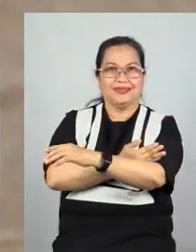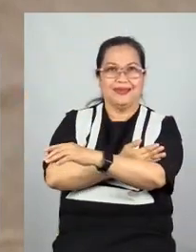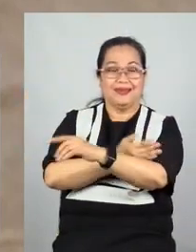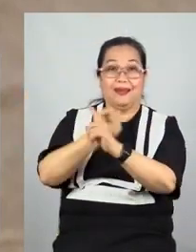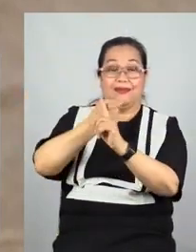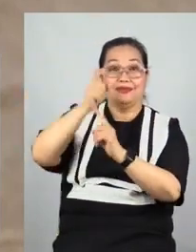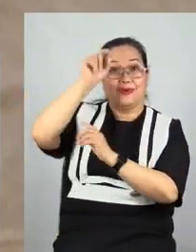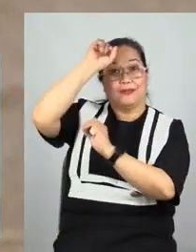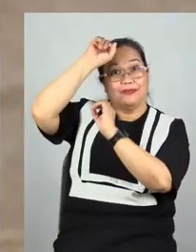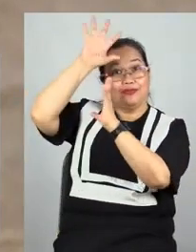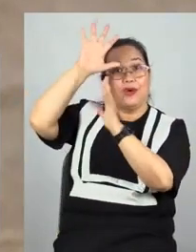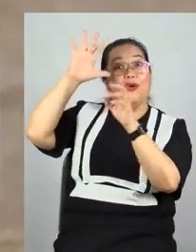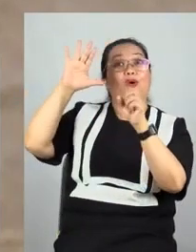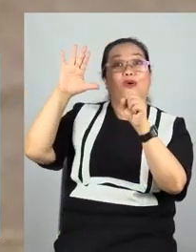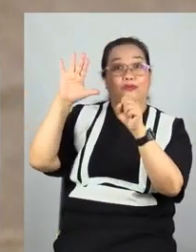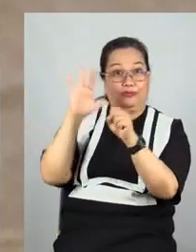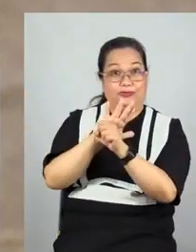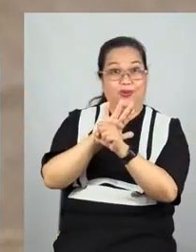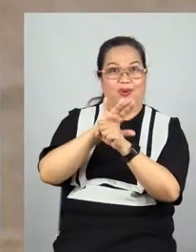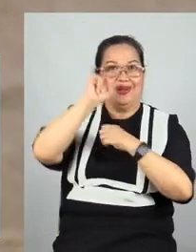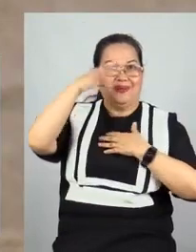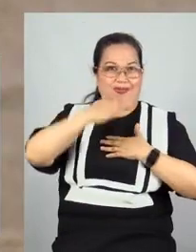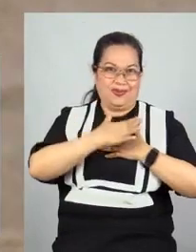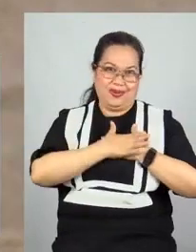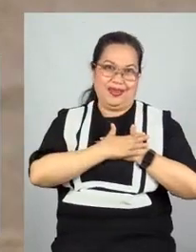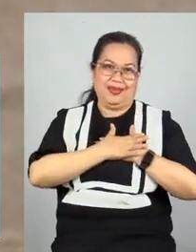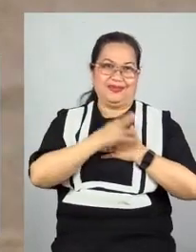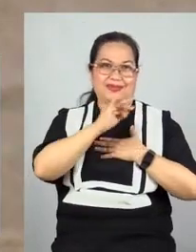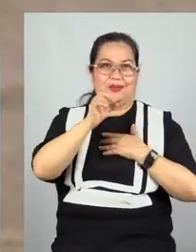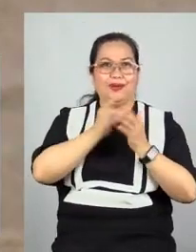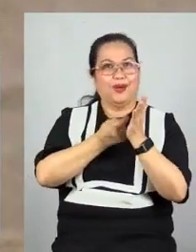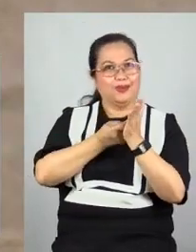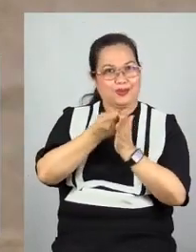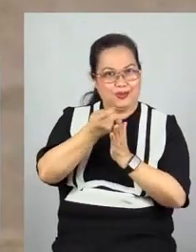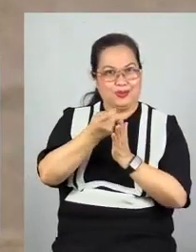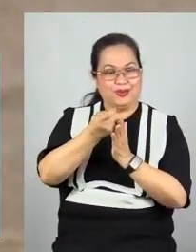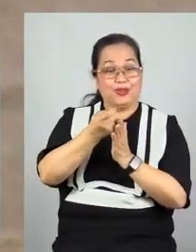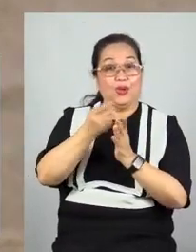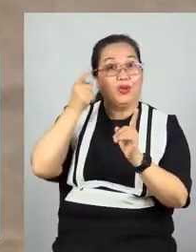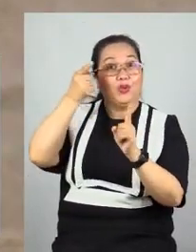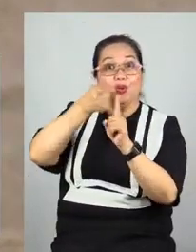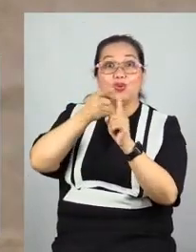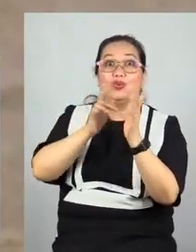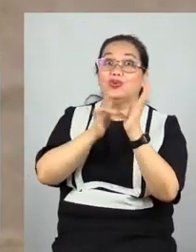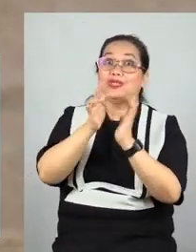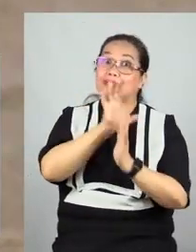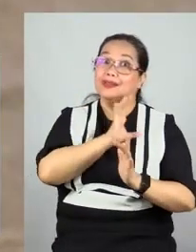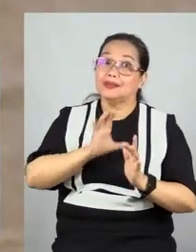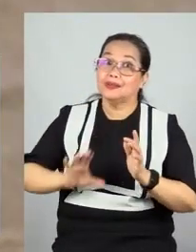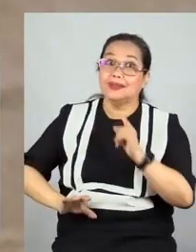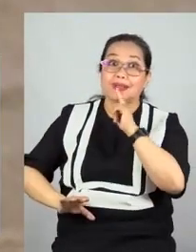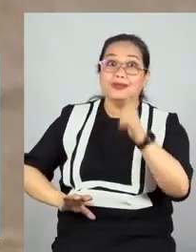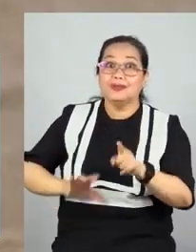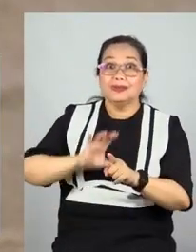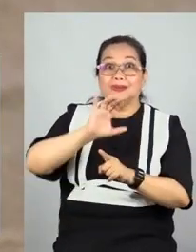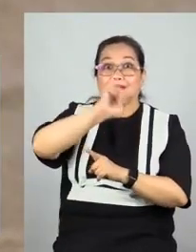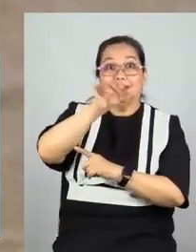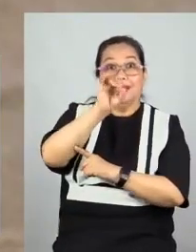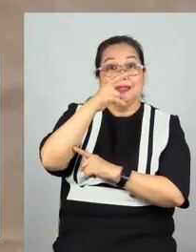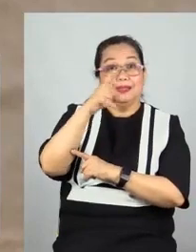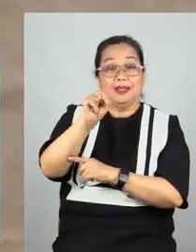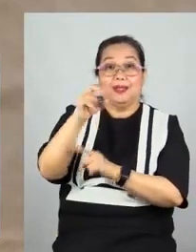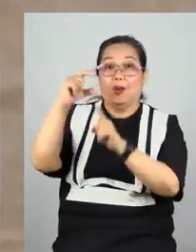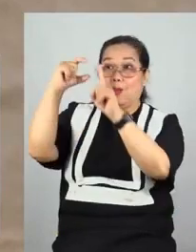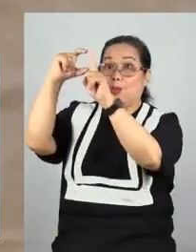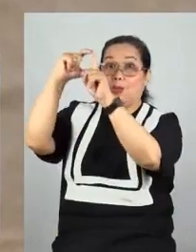Father, full of grace and truth." Ang sinasabi ni Juan doon, yung Word,